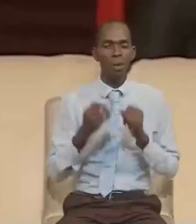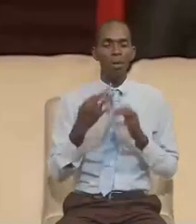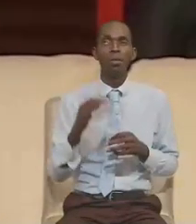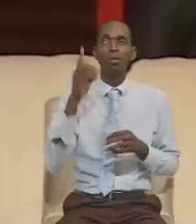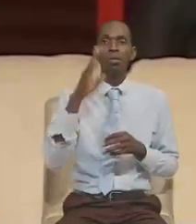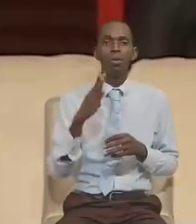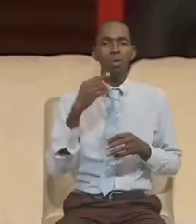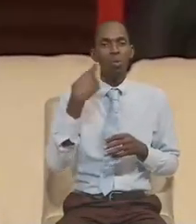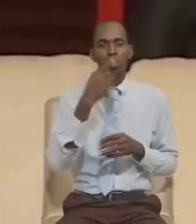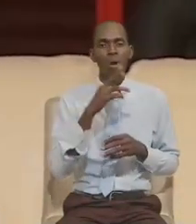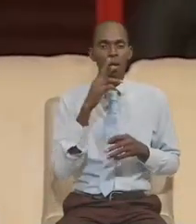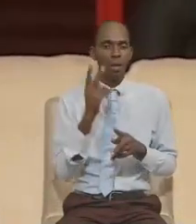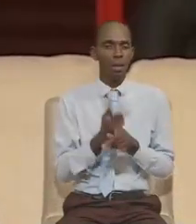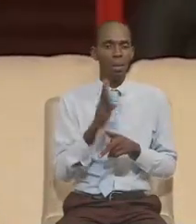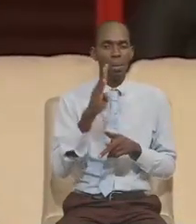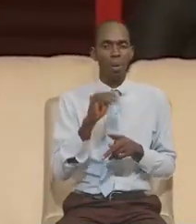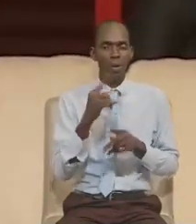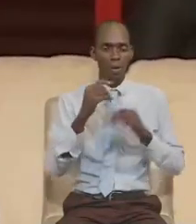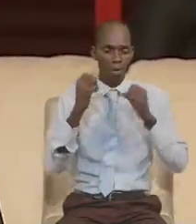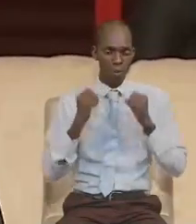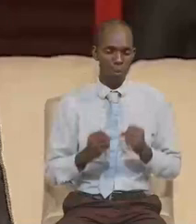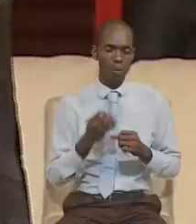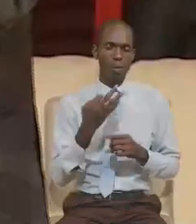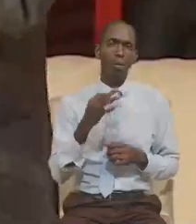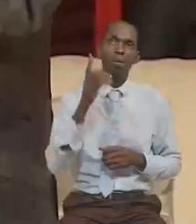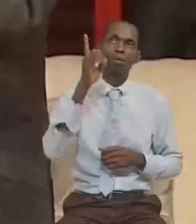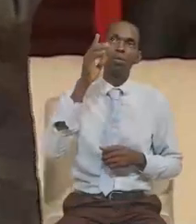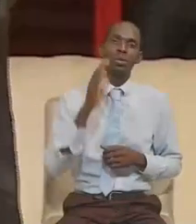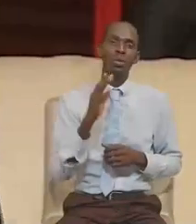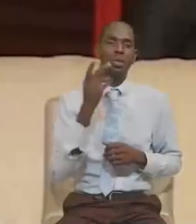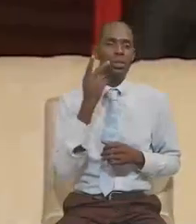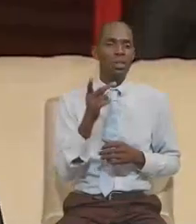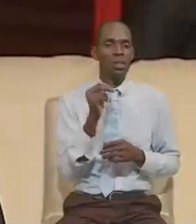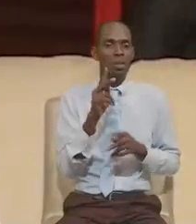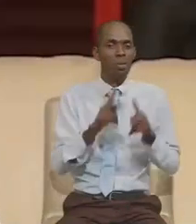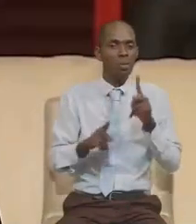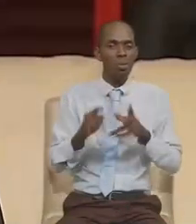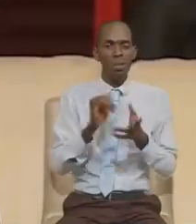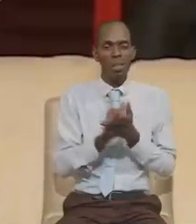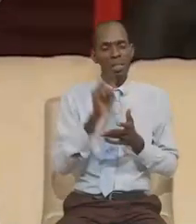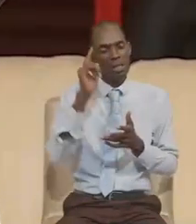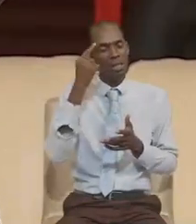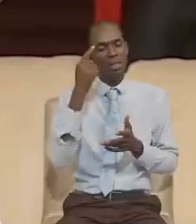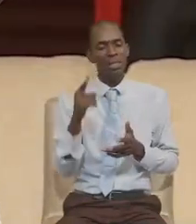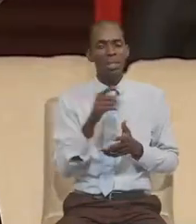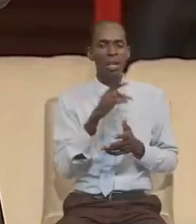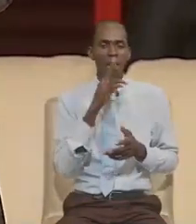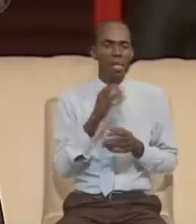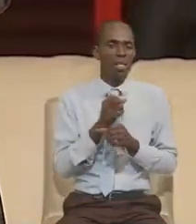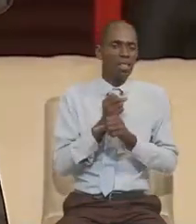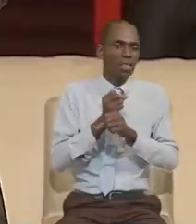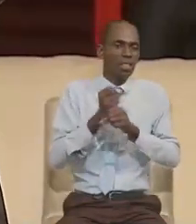la puissance de Dieu. Vous voyez, ceux qui pensent qu'ils sont sauvés et qu'il n'y a pas de puissance